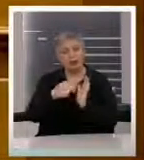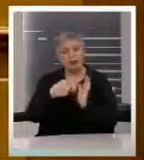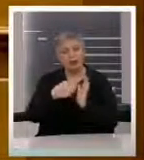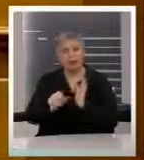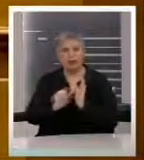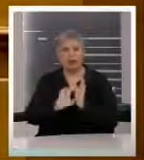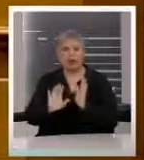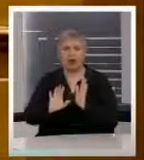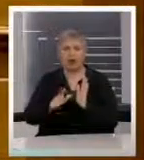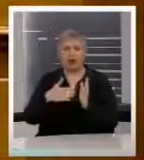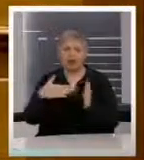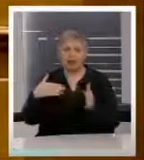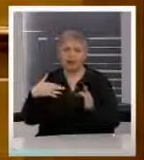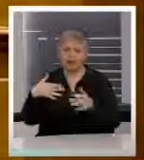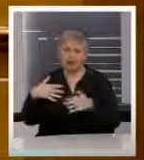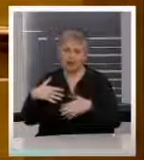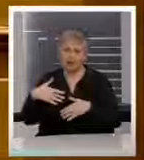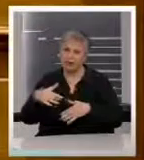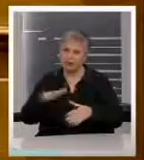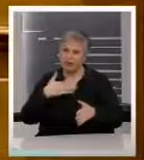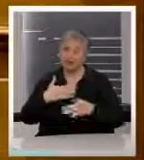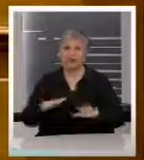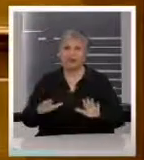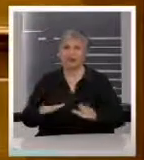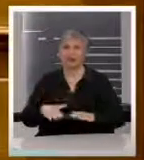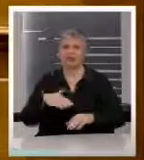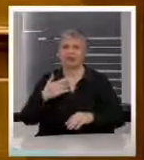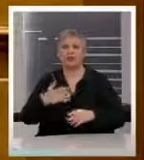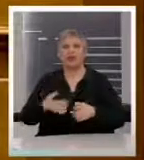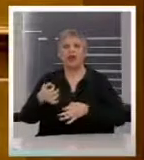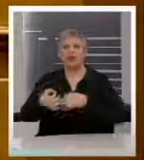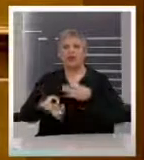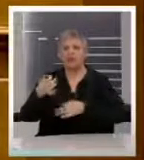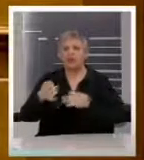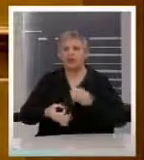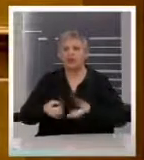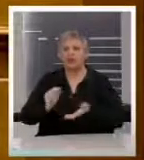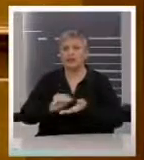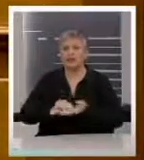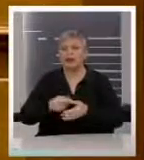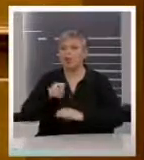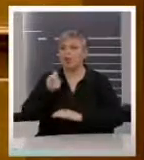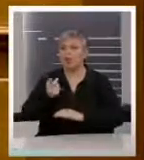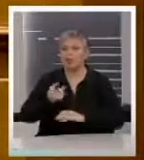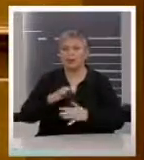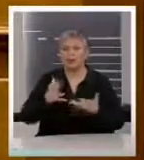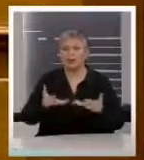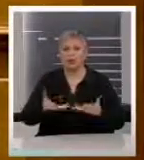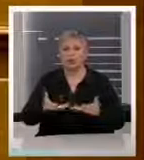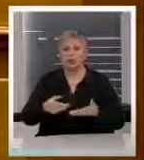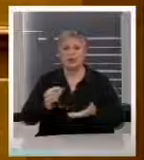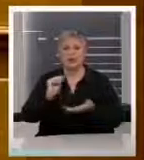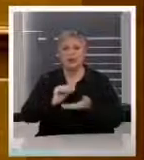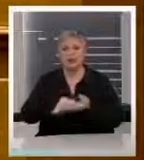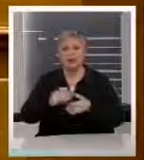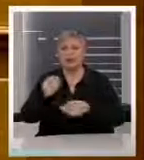τέλος της διαπραγμάτευσης για τη δόση. Δεν θα υπάρξει ξανά διαπραγμάτευση για τη